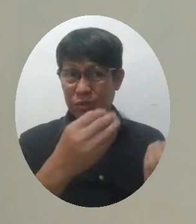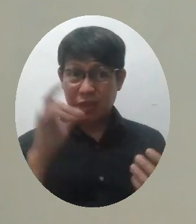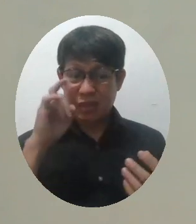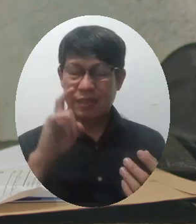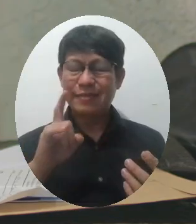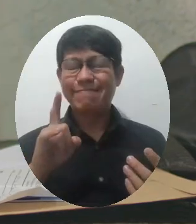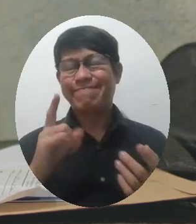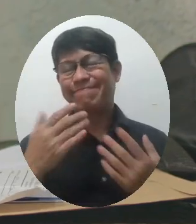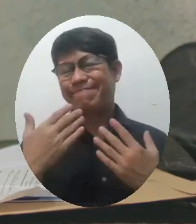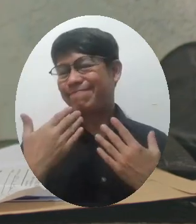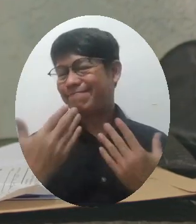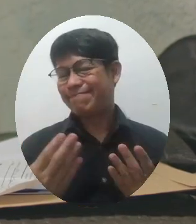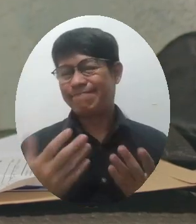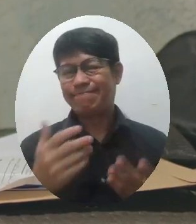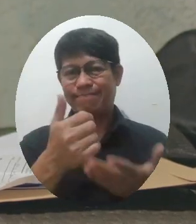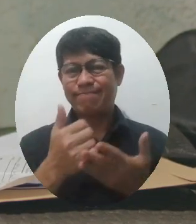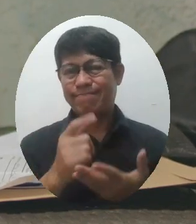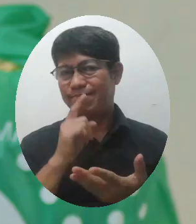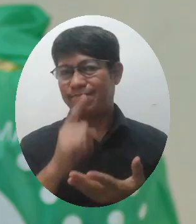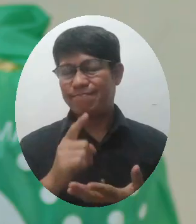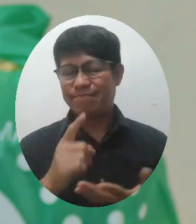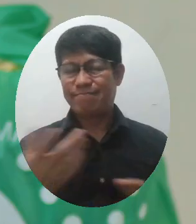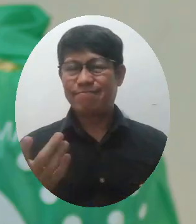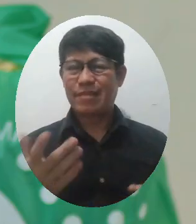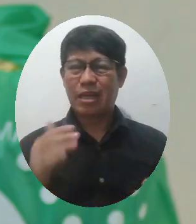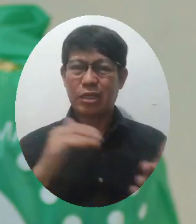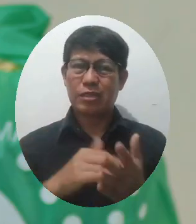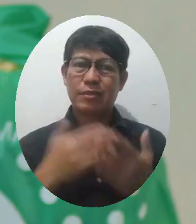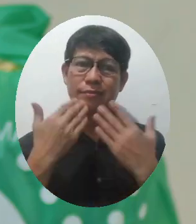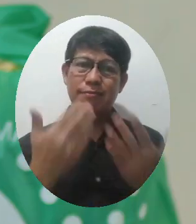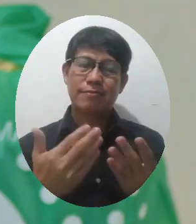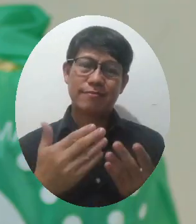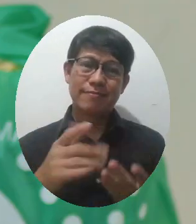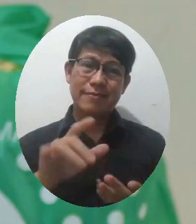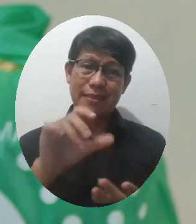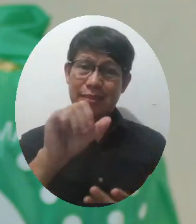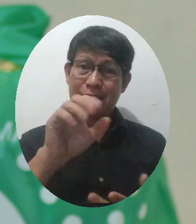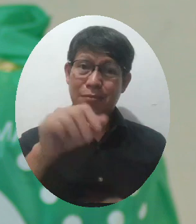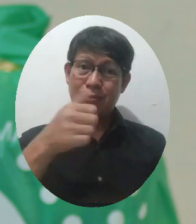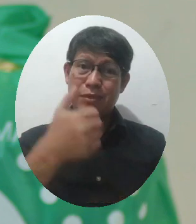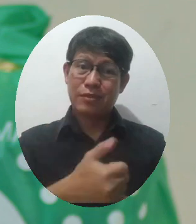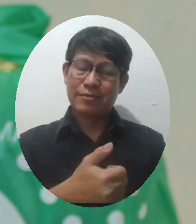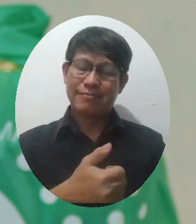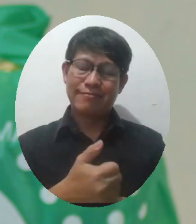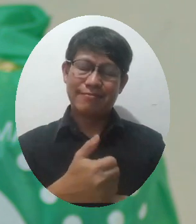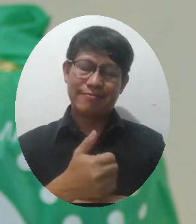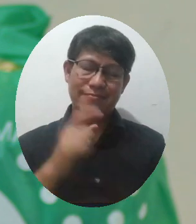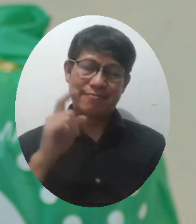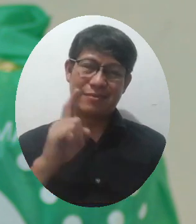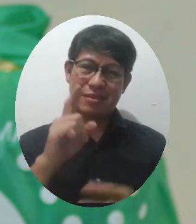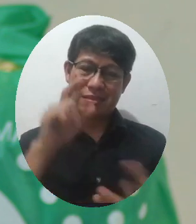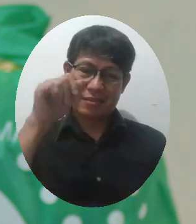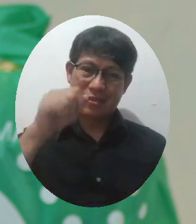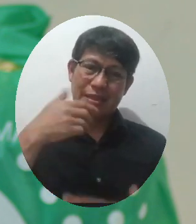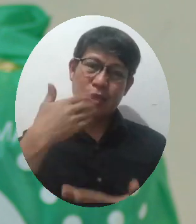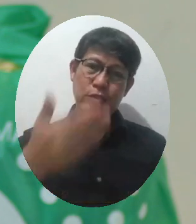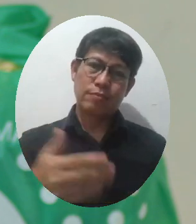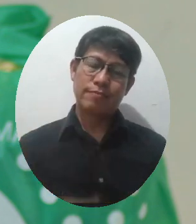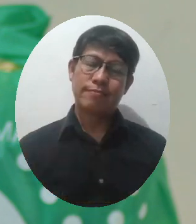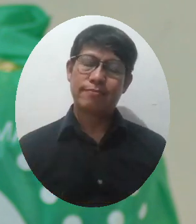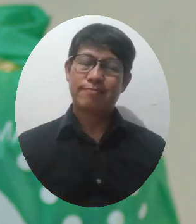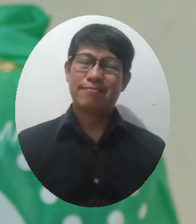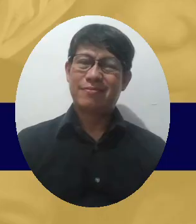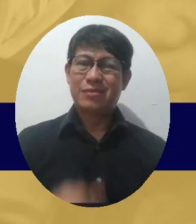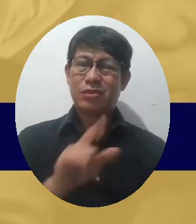ano po tulong talaga. Nagpapasalamat po ako sa binigay na grocery ng SM Foundation. Maraming salamat